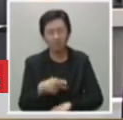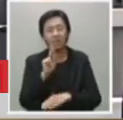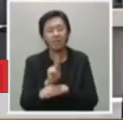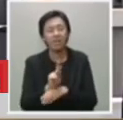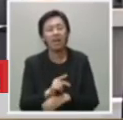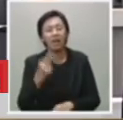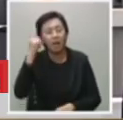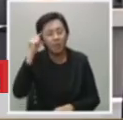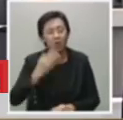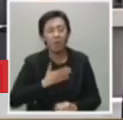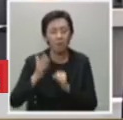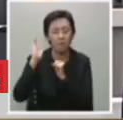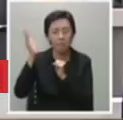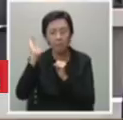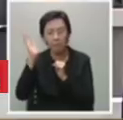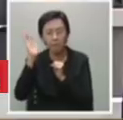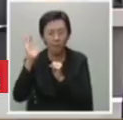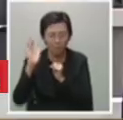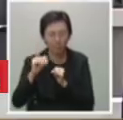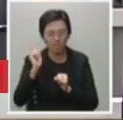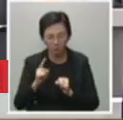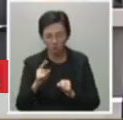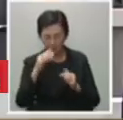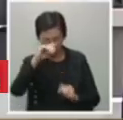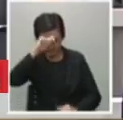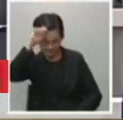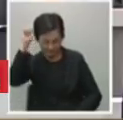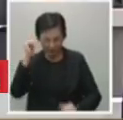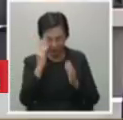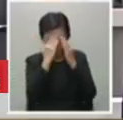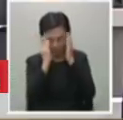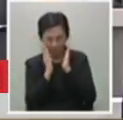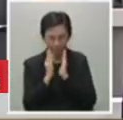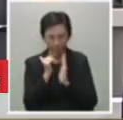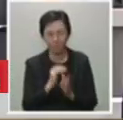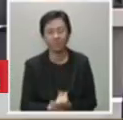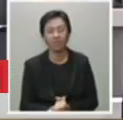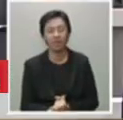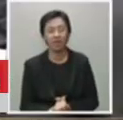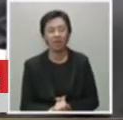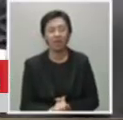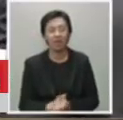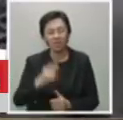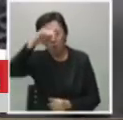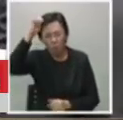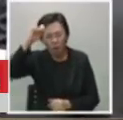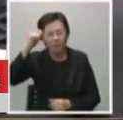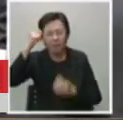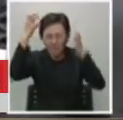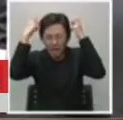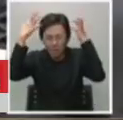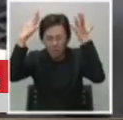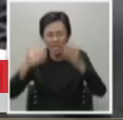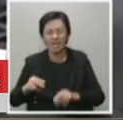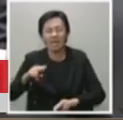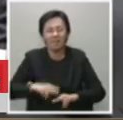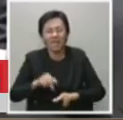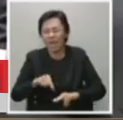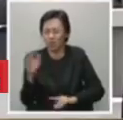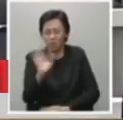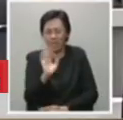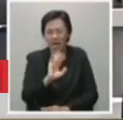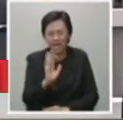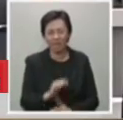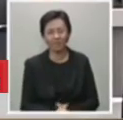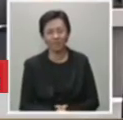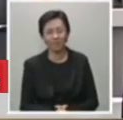คยเป็นพิธีกรแบบผมหรอกมันต้องเป๊ะคือไม่ได้มาเลอะเทอะหัวไปสระมาแล้วมาอยู่ในสภามันก็ไม่ได้จะมาตายก็ต้